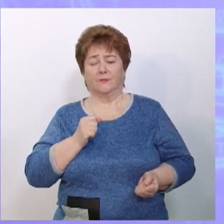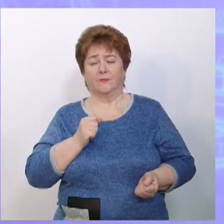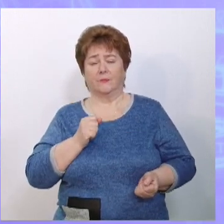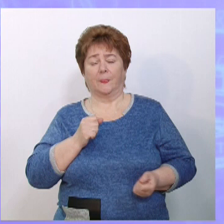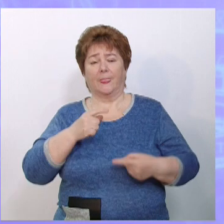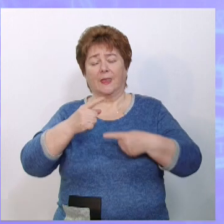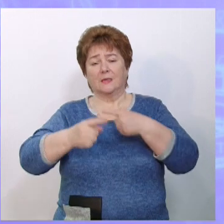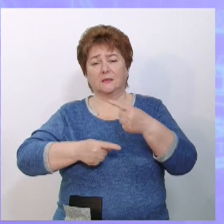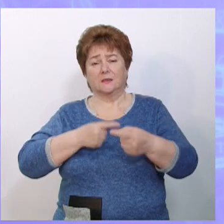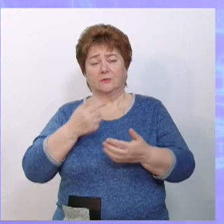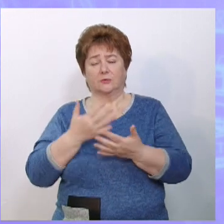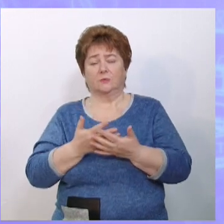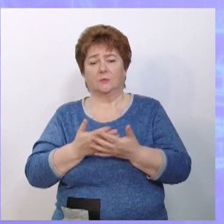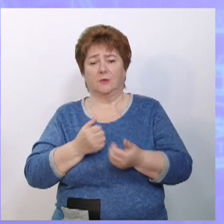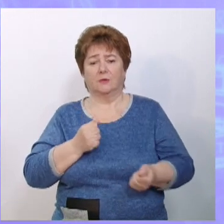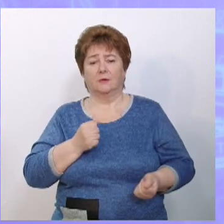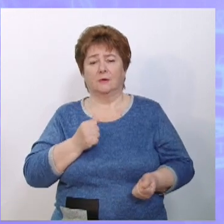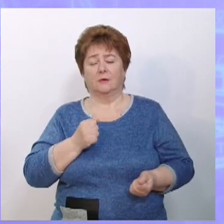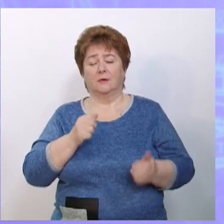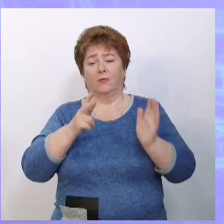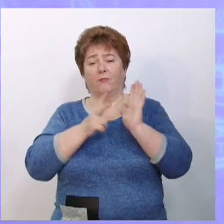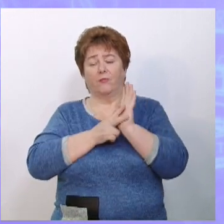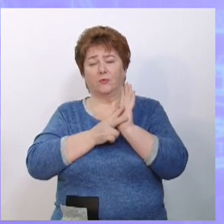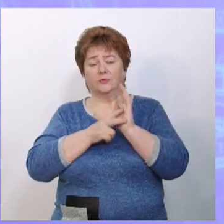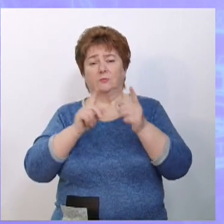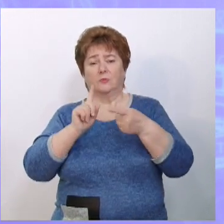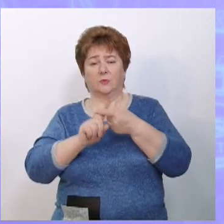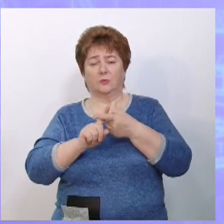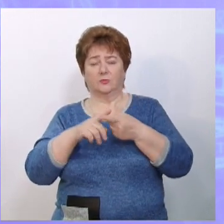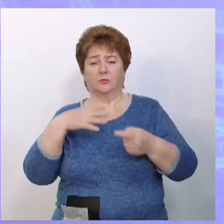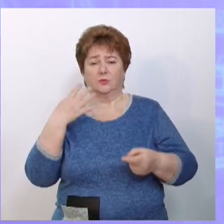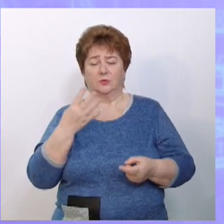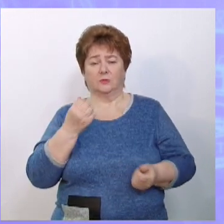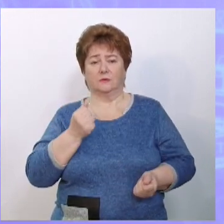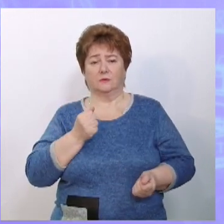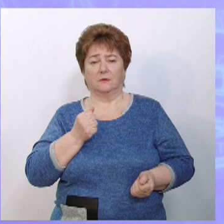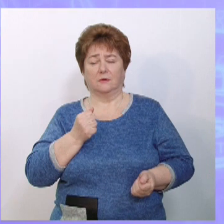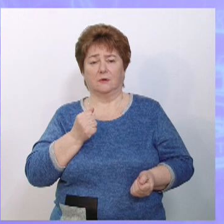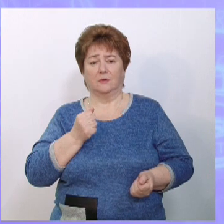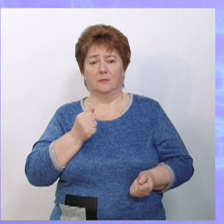11. Следующий пример. 8 плюс 4.